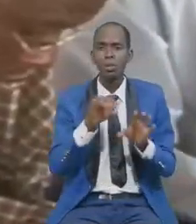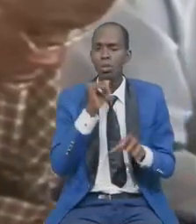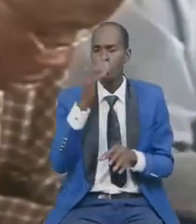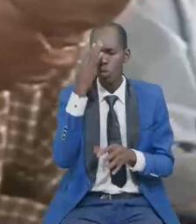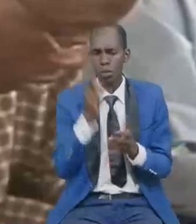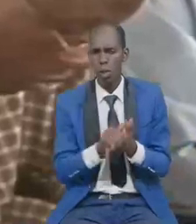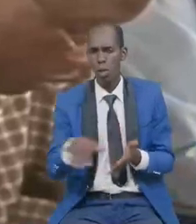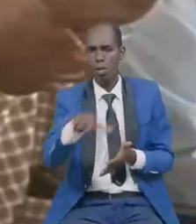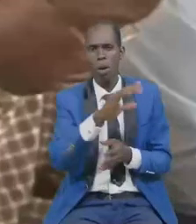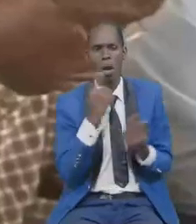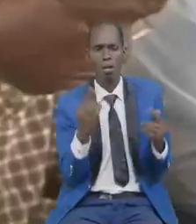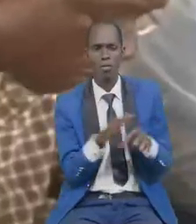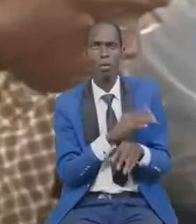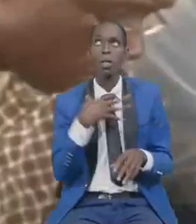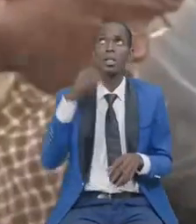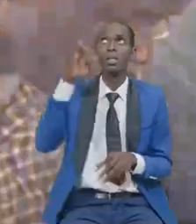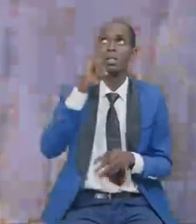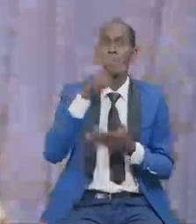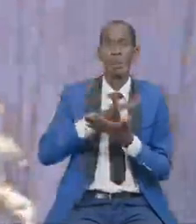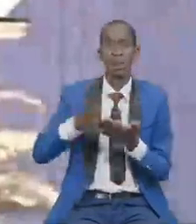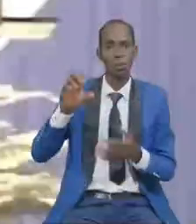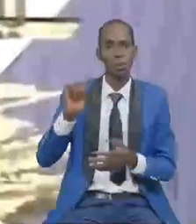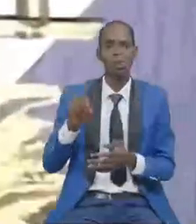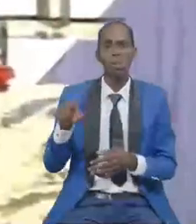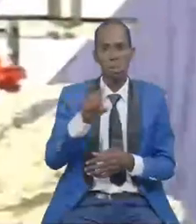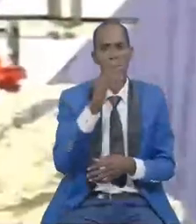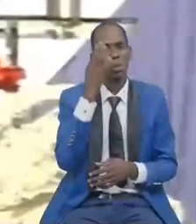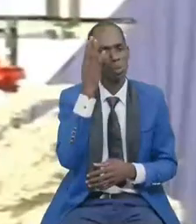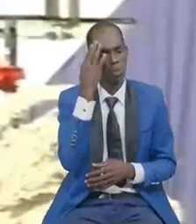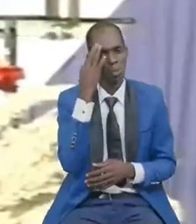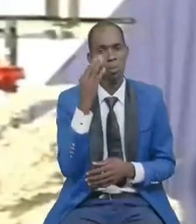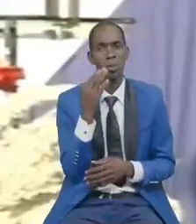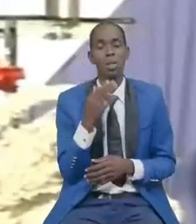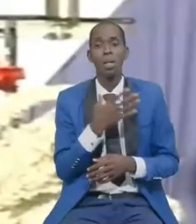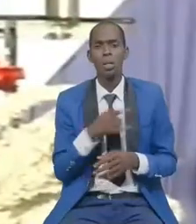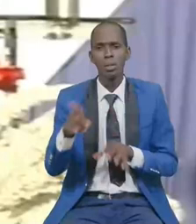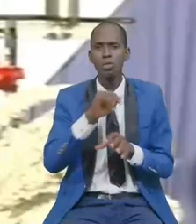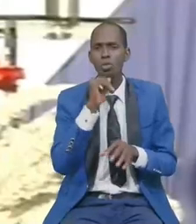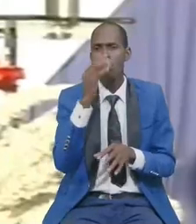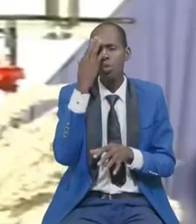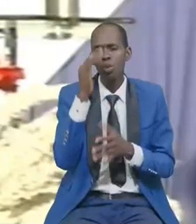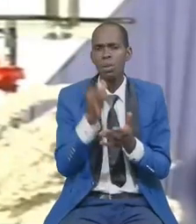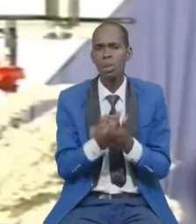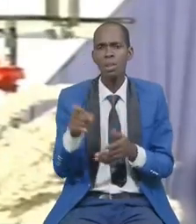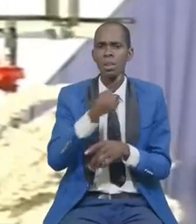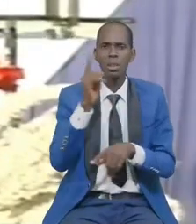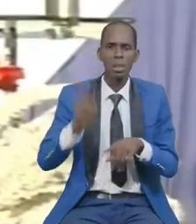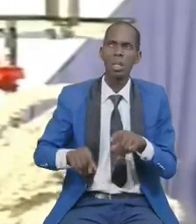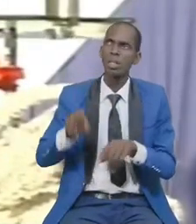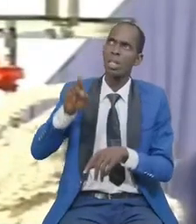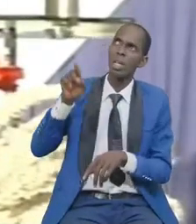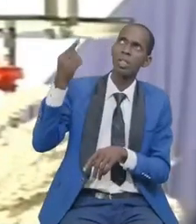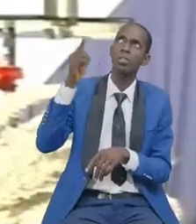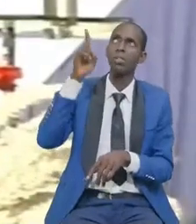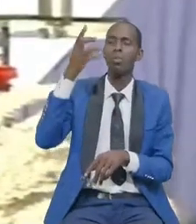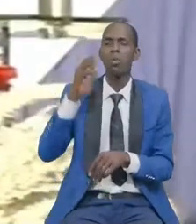le savait. Est-ce qu'il ne savait pas qu'il ne pouvait pas l'accuser d'aucun péché? Bien sûr, il le savait.